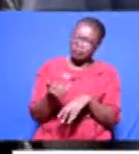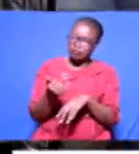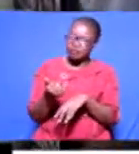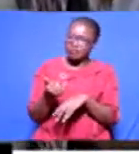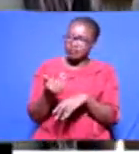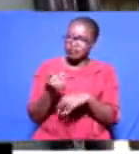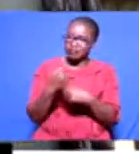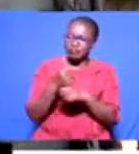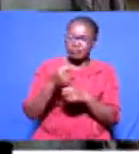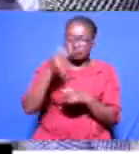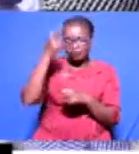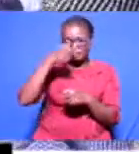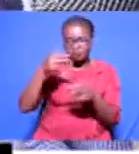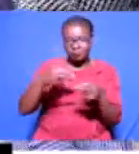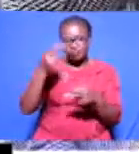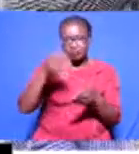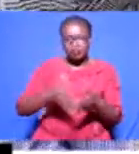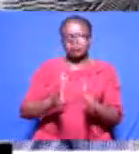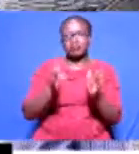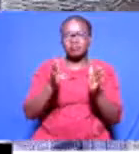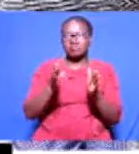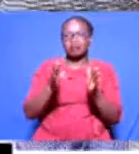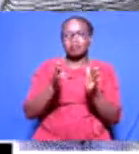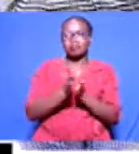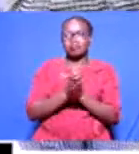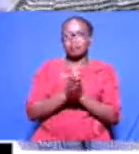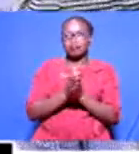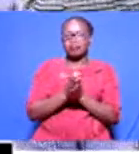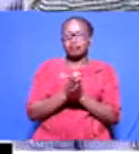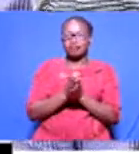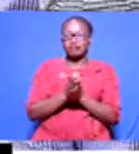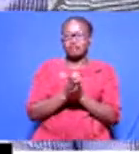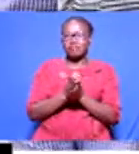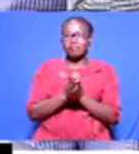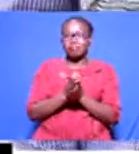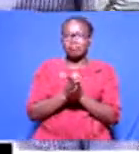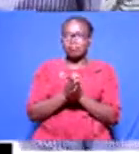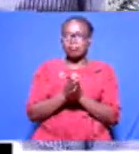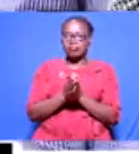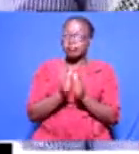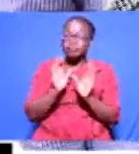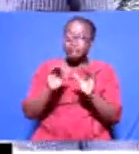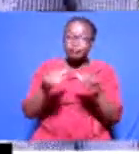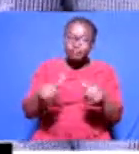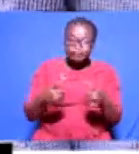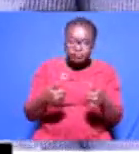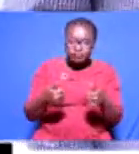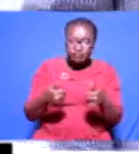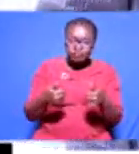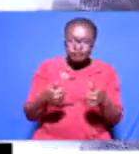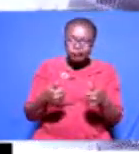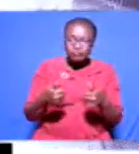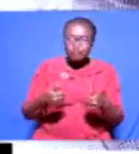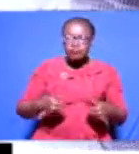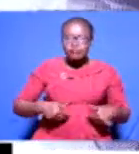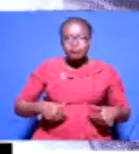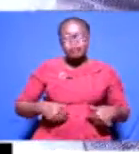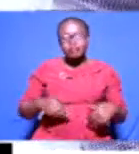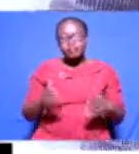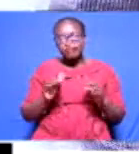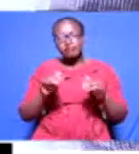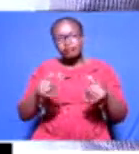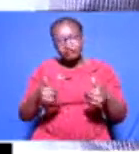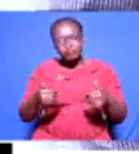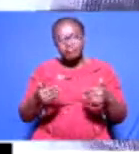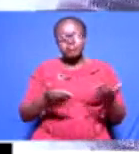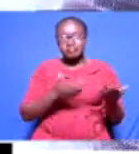highway, super highway. Alikuwa anatukuta na chafu, anatuambia tuvae viatu, Anasema vijana wa country basi waoge, wasaidie vile